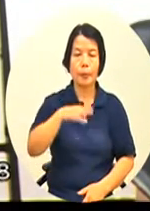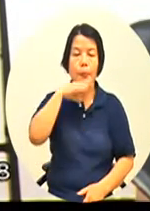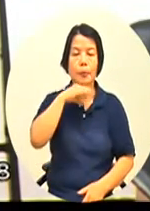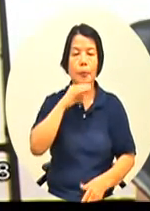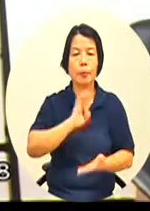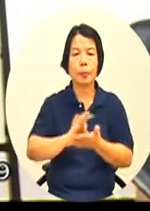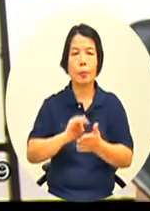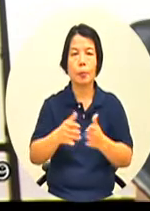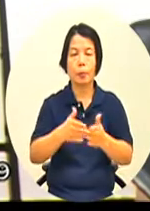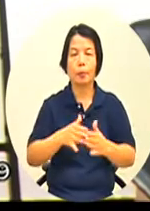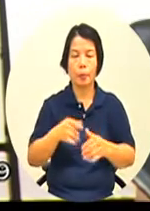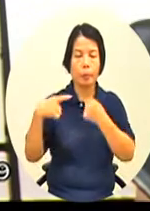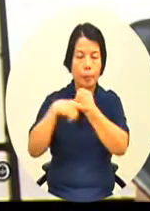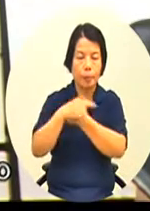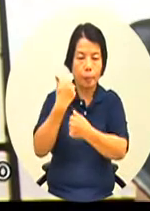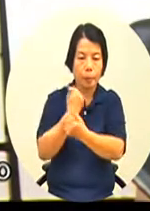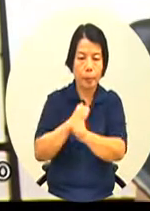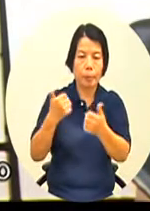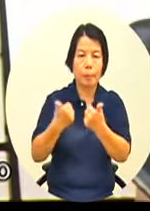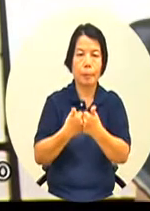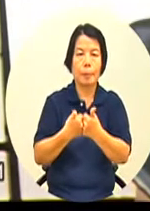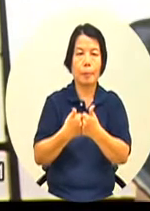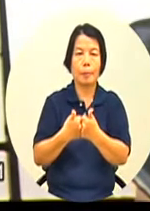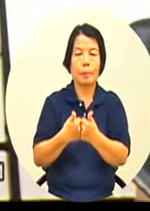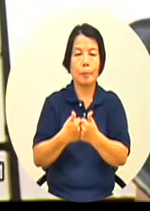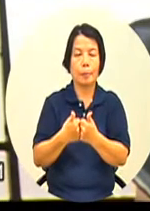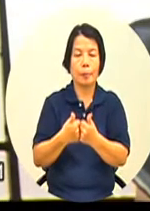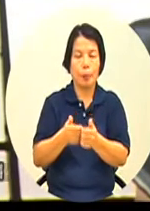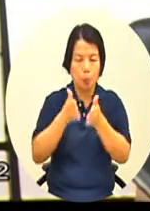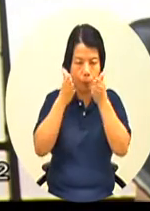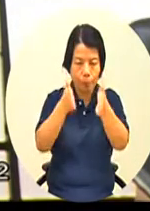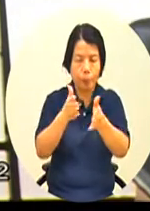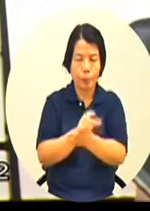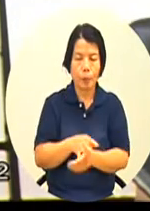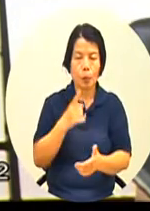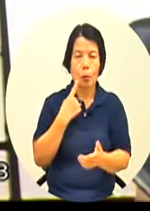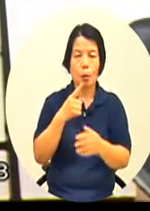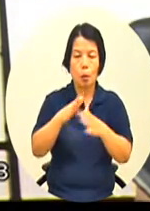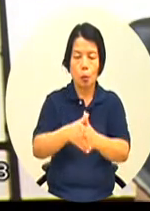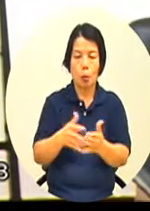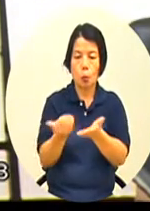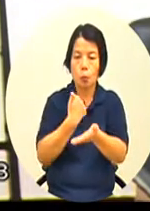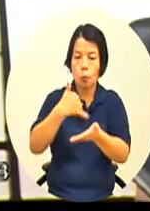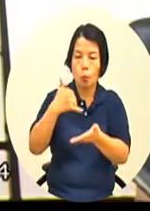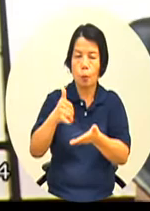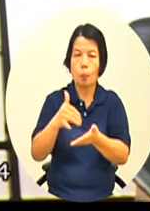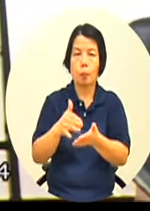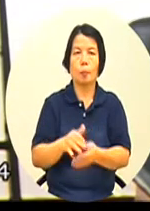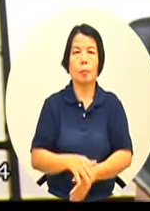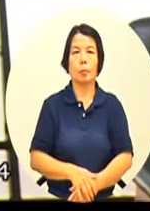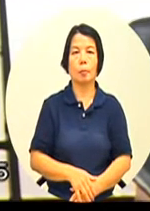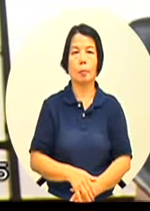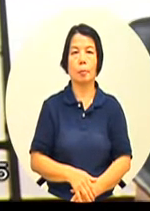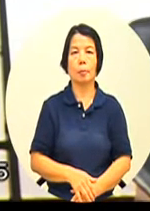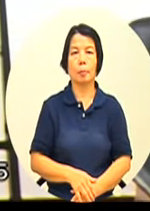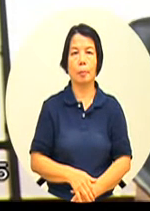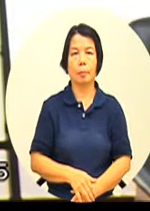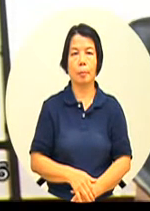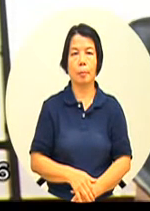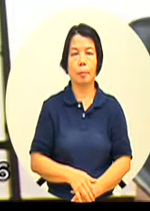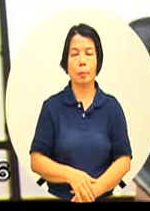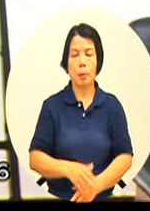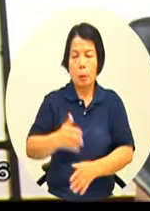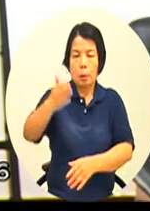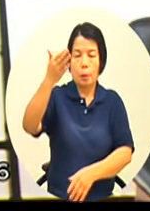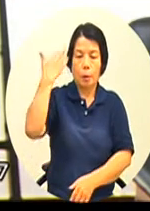跟我们研考会探讨这个参与式预算， 因为坦白讲，在早